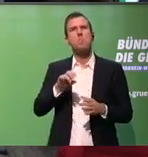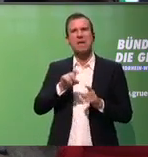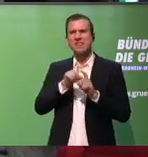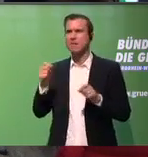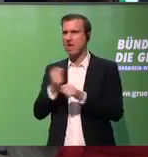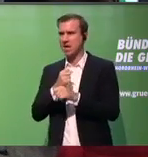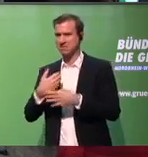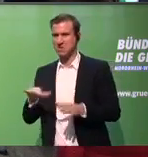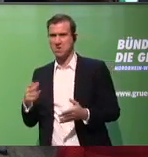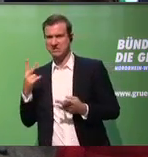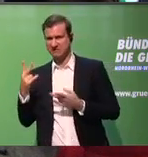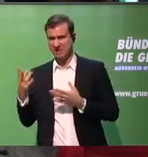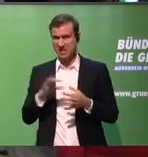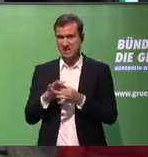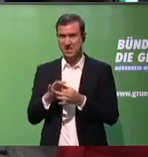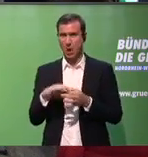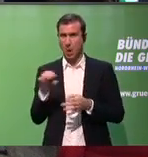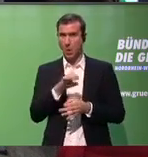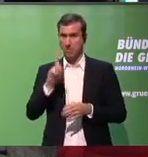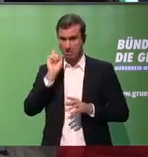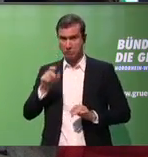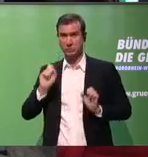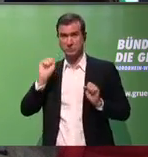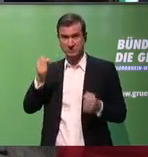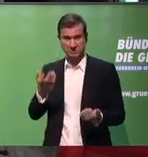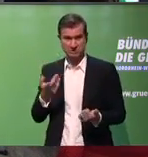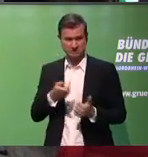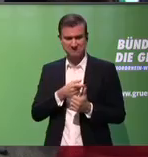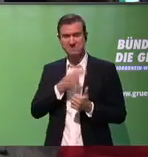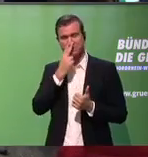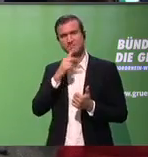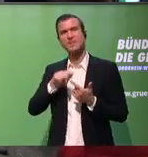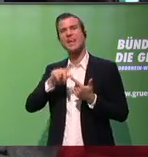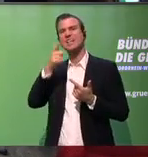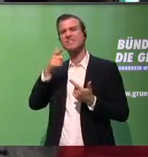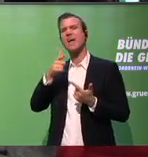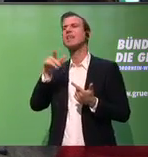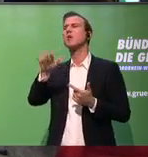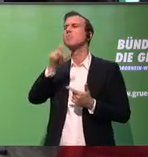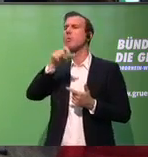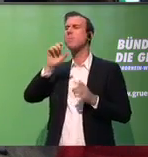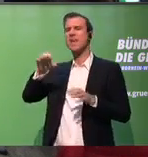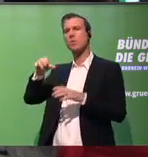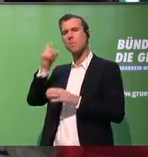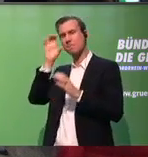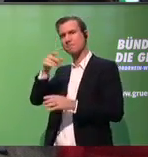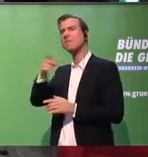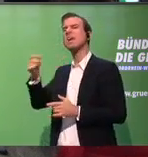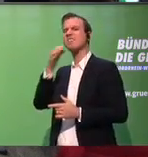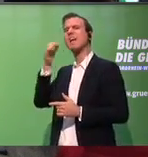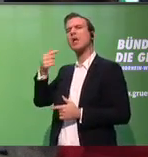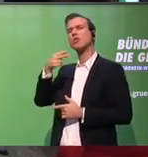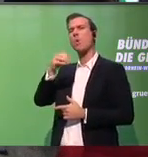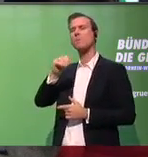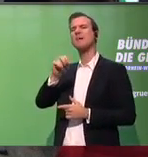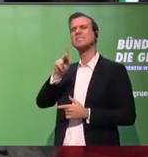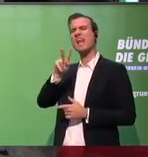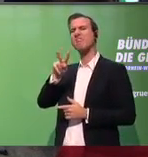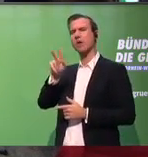was muss Europa da machen? Und die zweite Frage aus dem Publikum, Mareike. Genau, die ist von Thomas. Wieder aus dem KV Düsseldorf. Wie